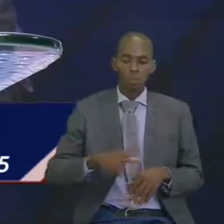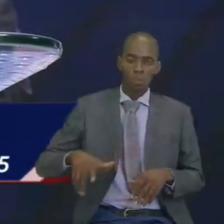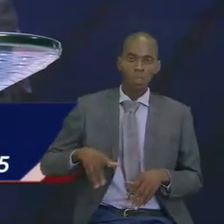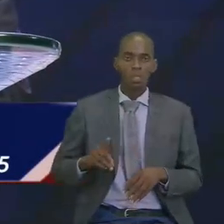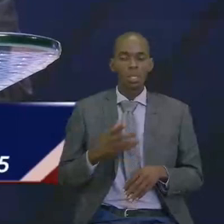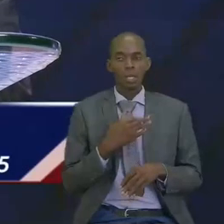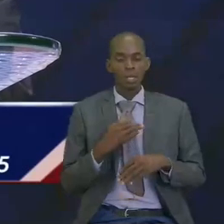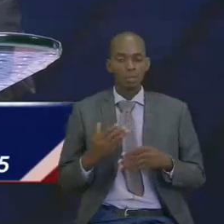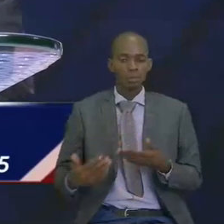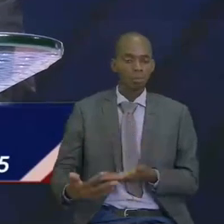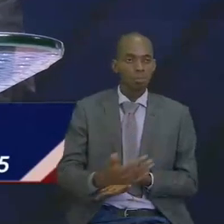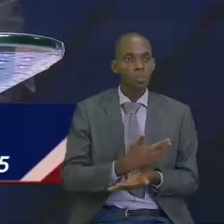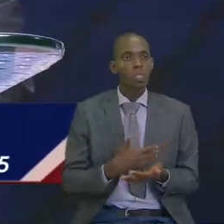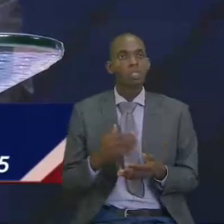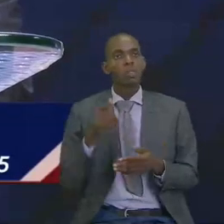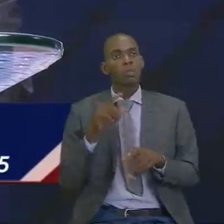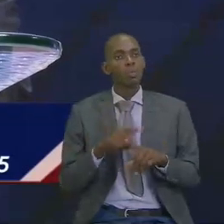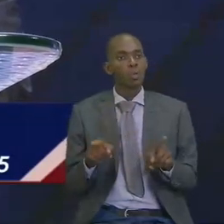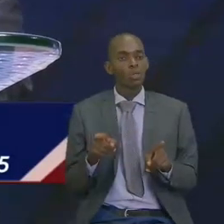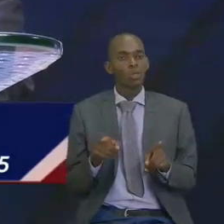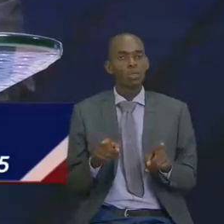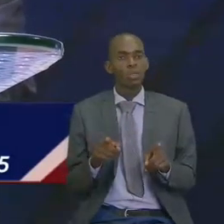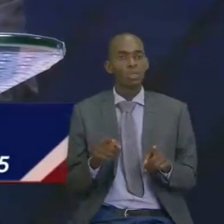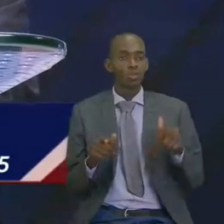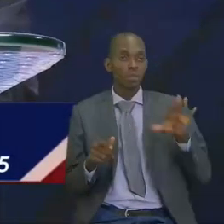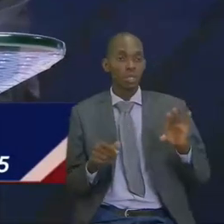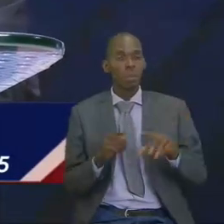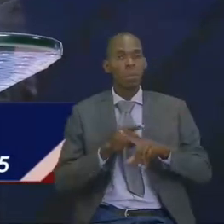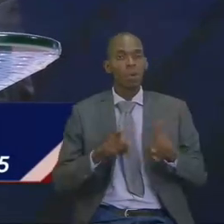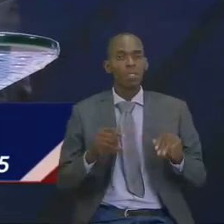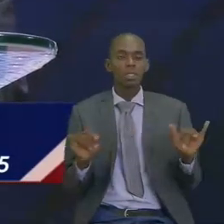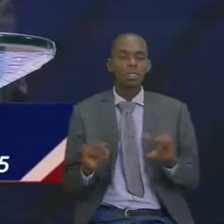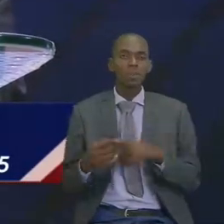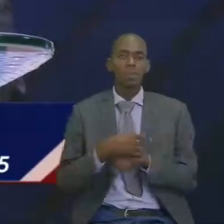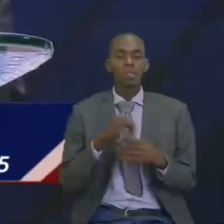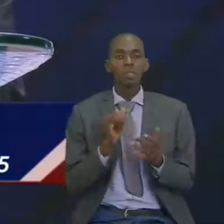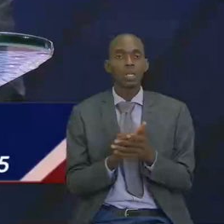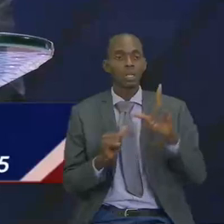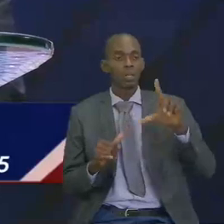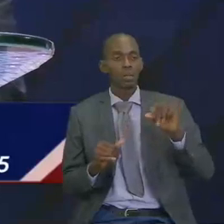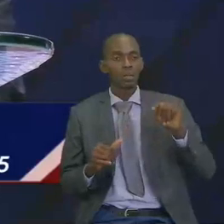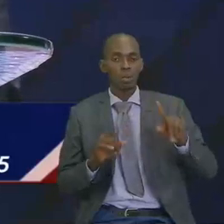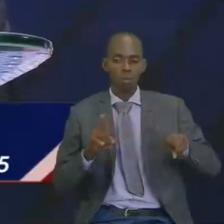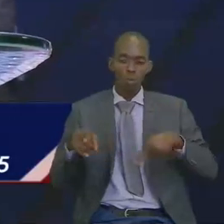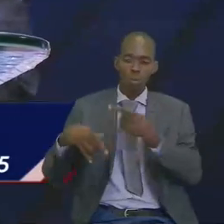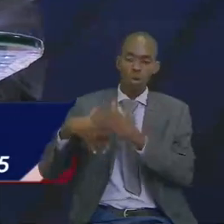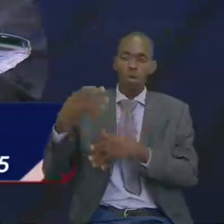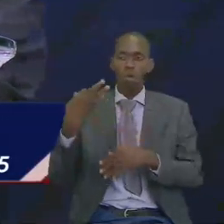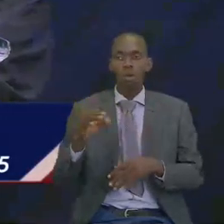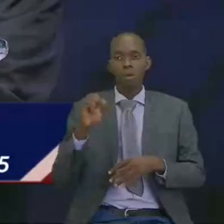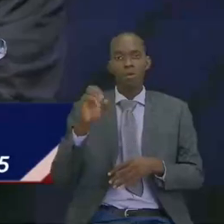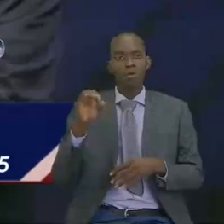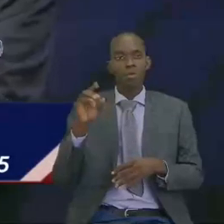bâtissaient. Le verset 29 dit, « Mais le jour où Lot sortit de Sodome, une